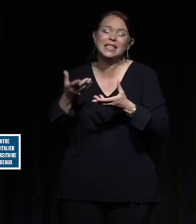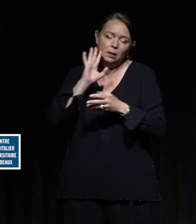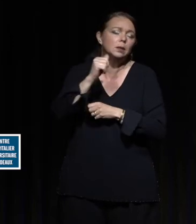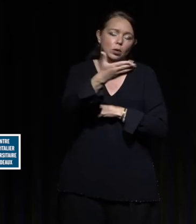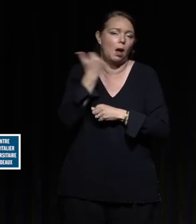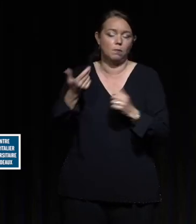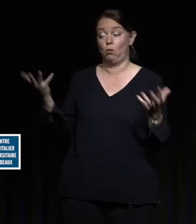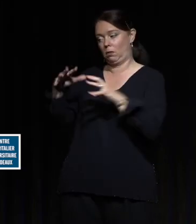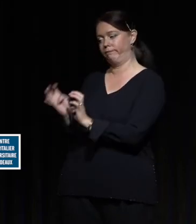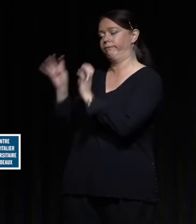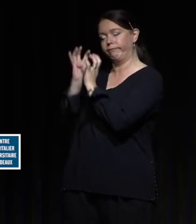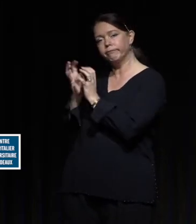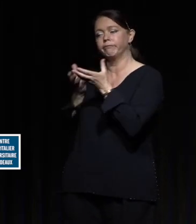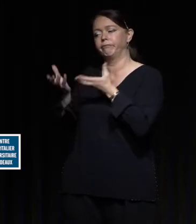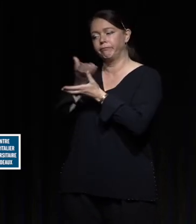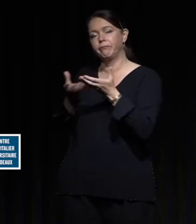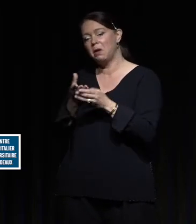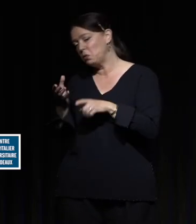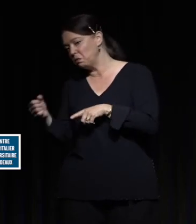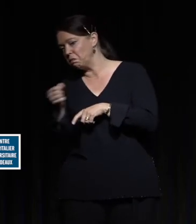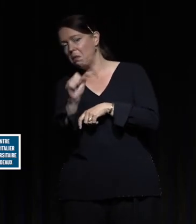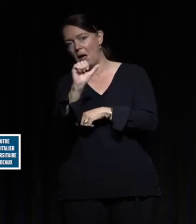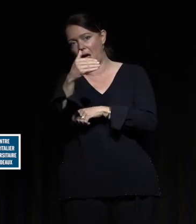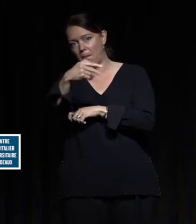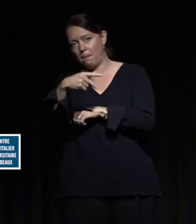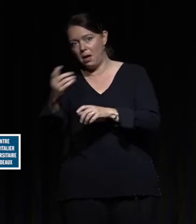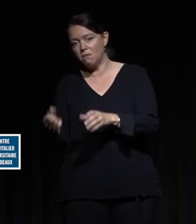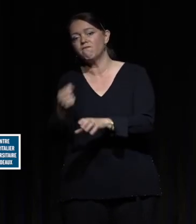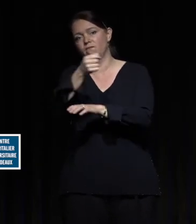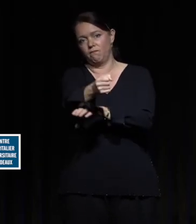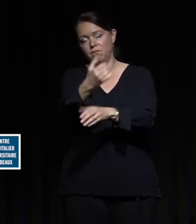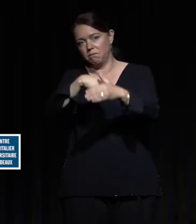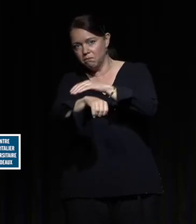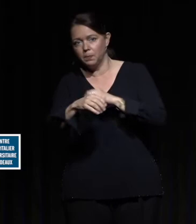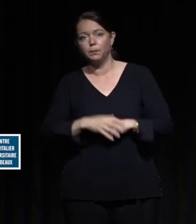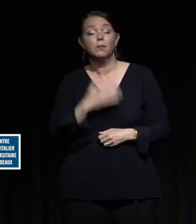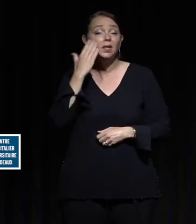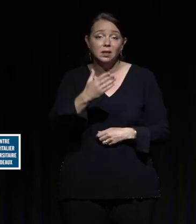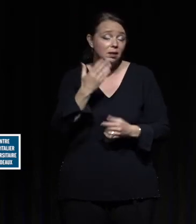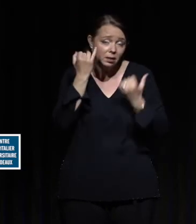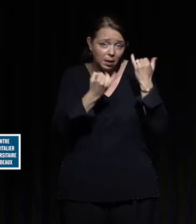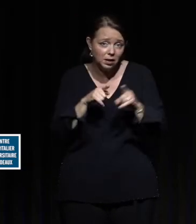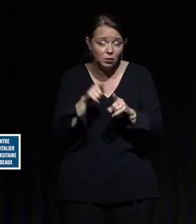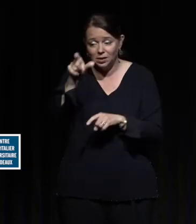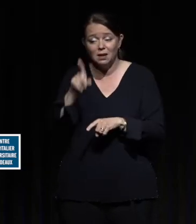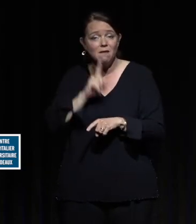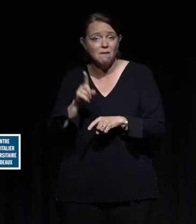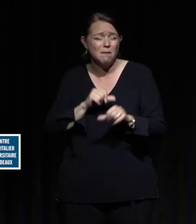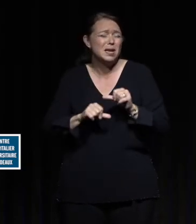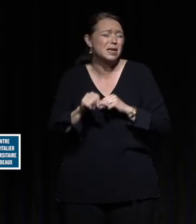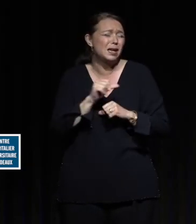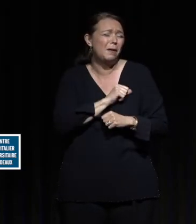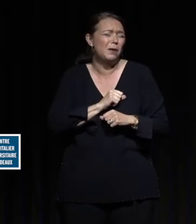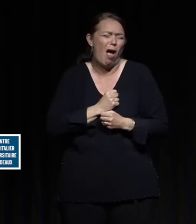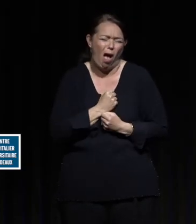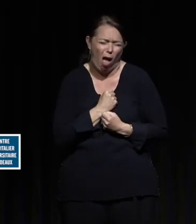multidisciplinaires. On ira plutôt vers l'AMP. Les symptômes jouent aussi. Vous pensez bien que si une femme se tord de douleur, on va pas en plus aggraver ses douleurs avec